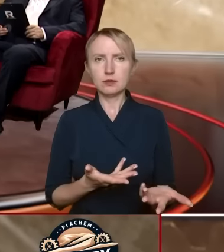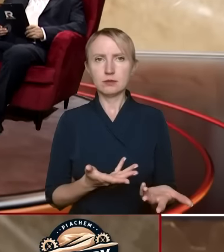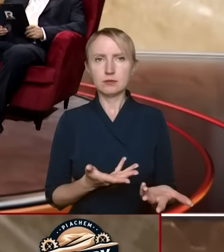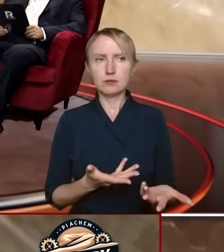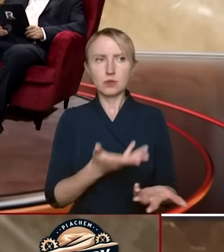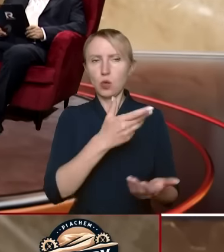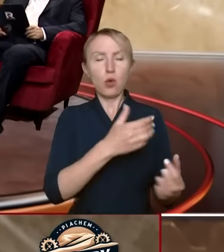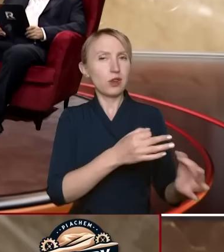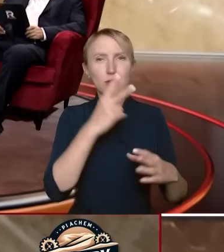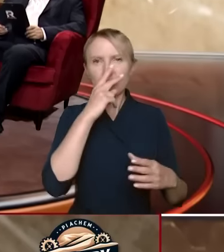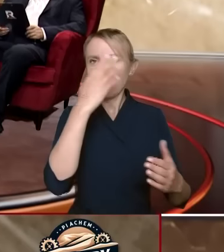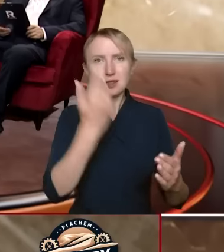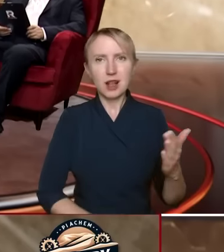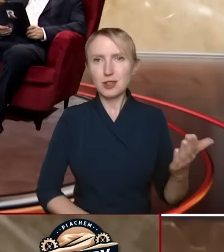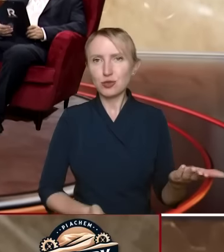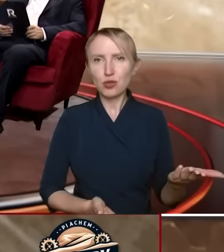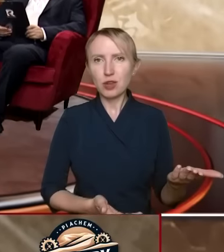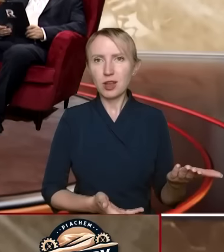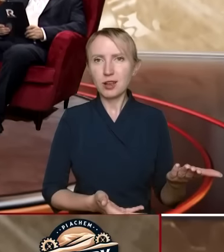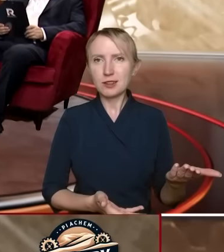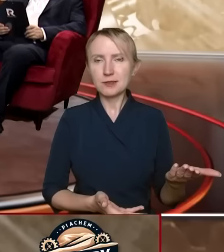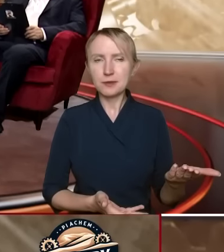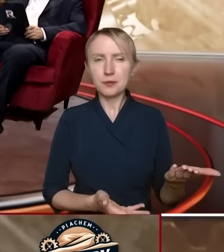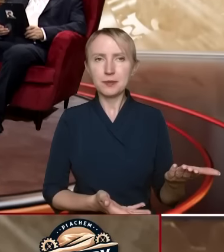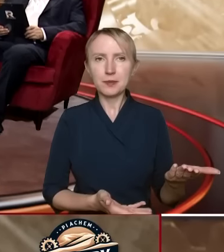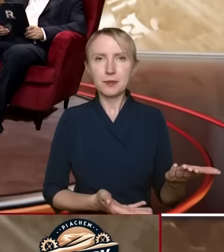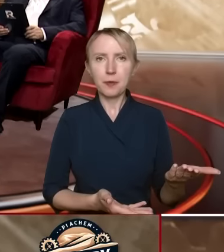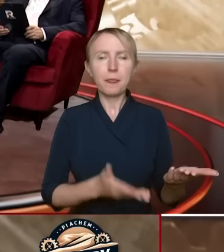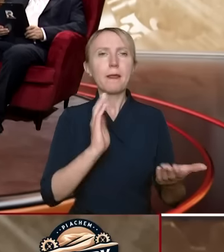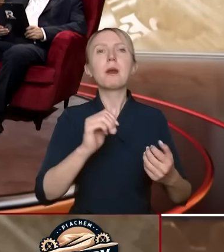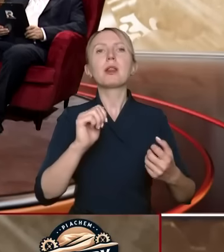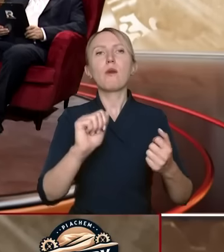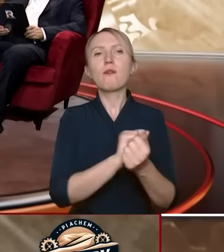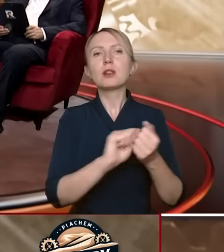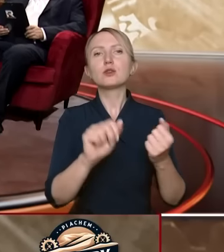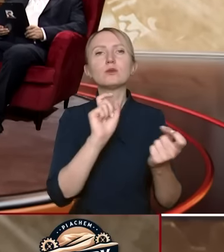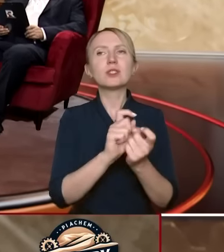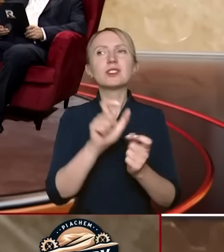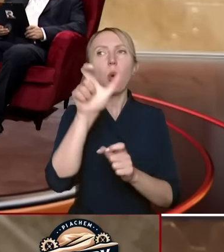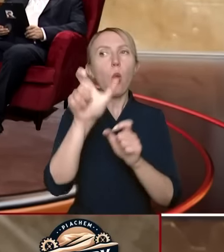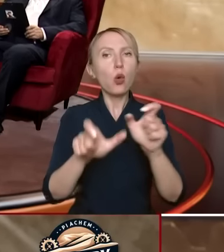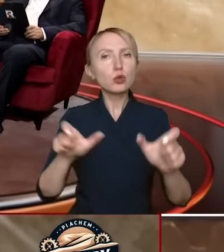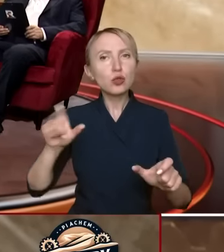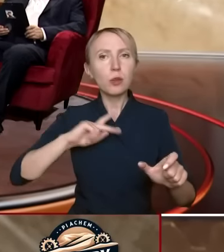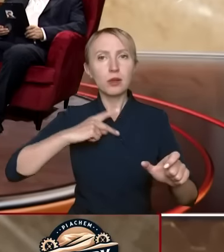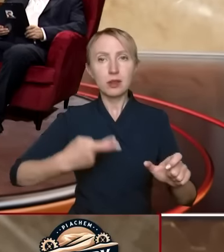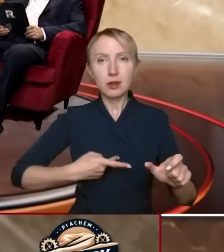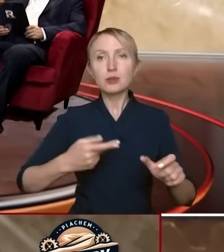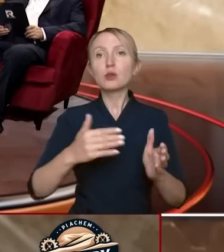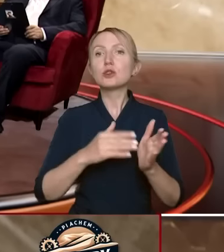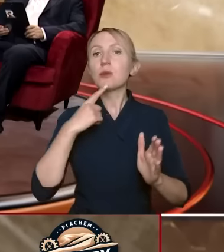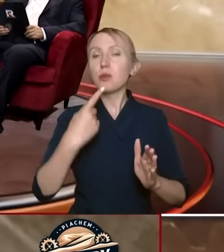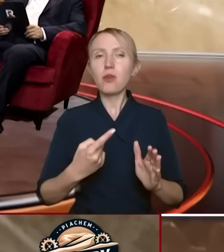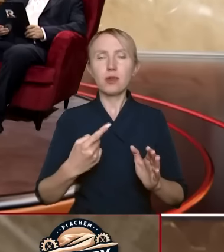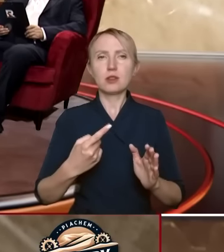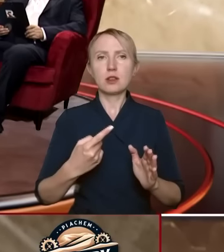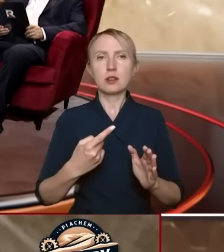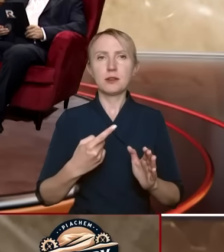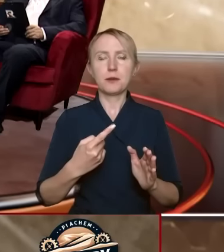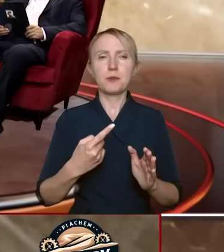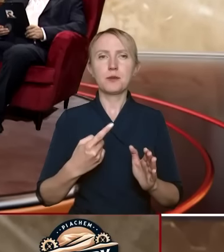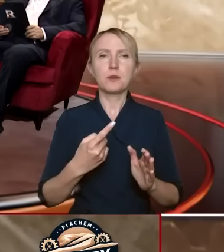na straconej pozycji, te, które będą walczyły z tymi osobami i to trzeba podkreślać w tym temacie,